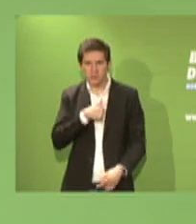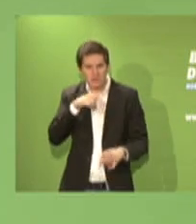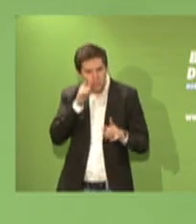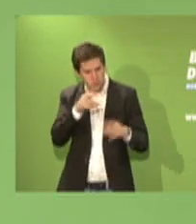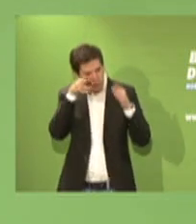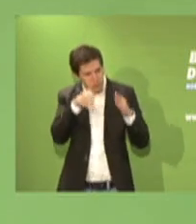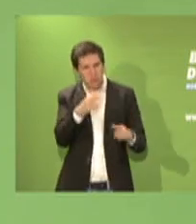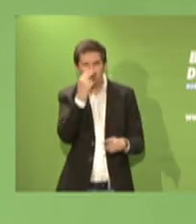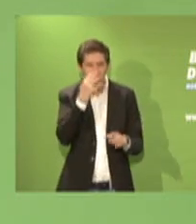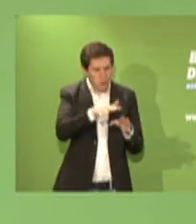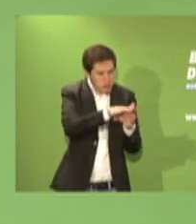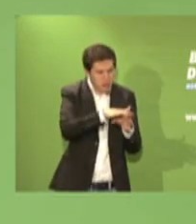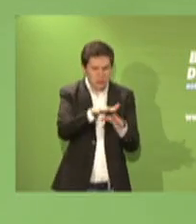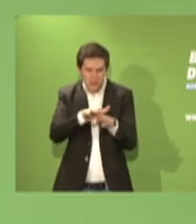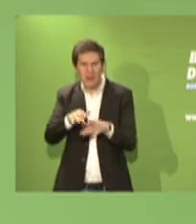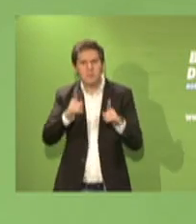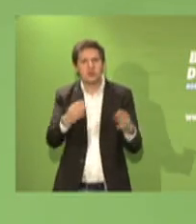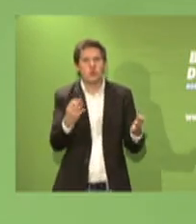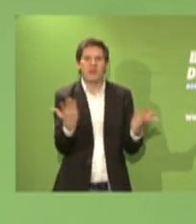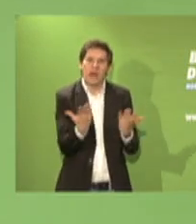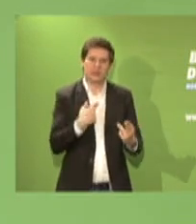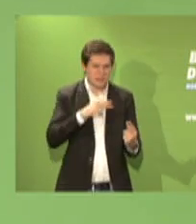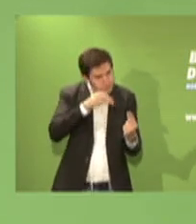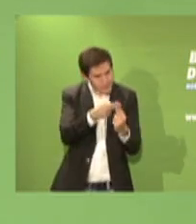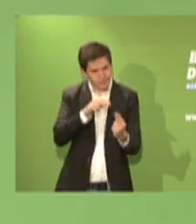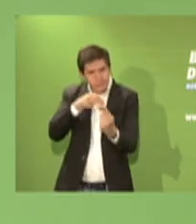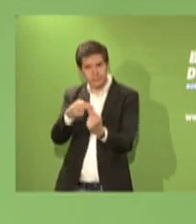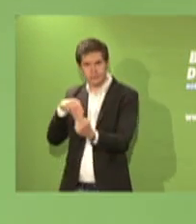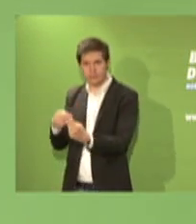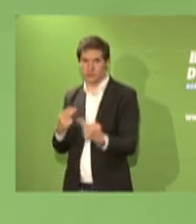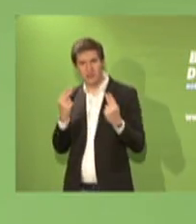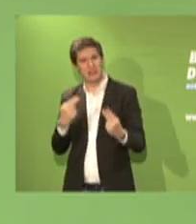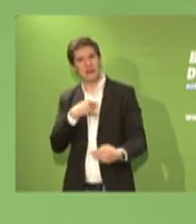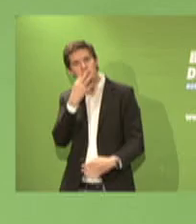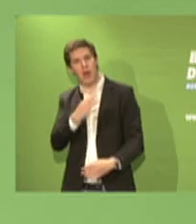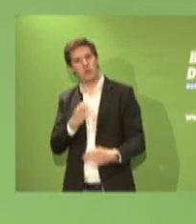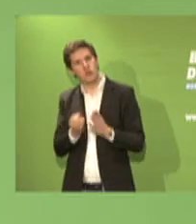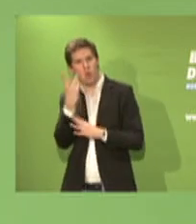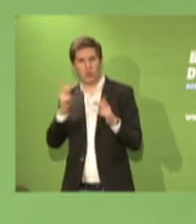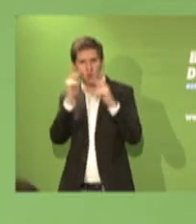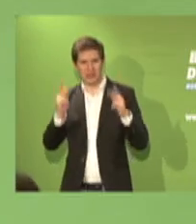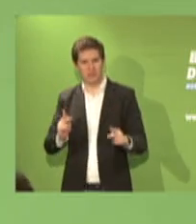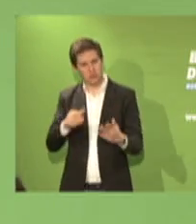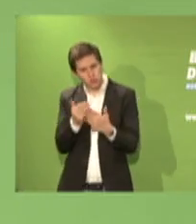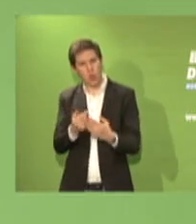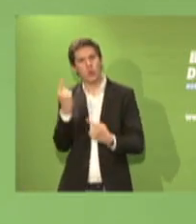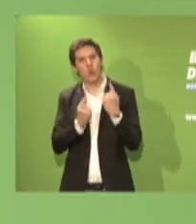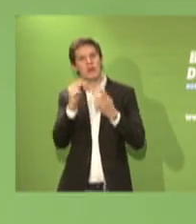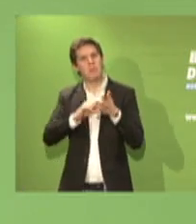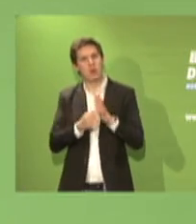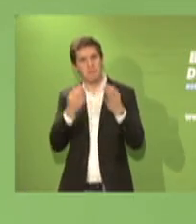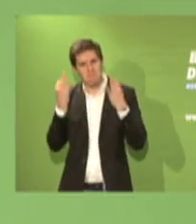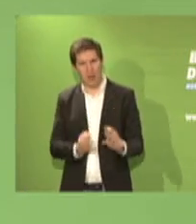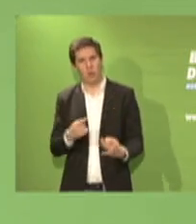auch kleinräumiger zu tun. Dafür brauchen wir Ideen, dafür brauchen wir Konzepte. Das muss grüne Politik liefern, das muss